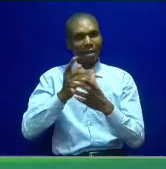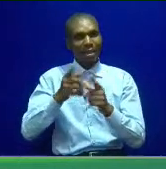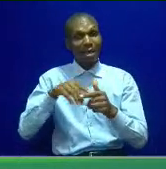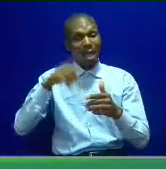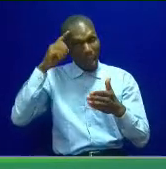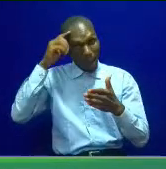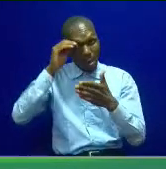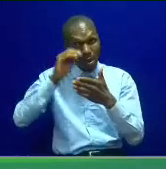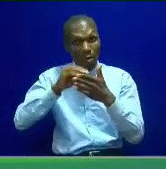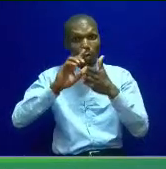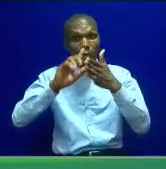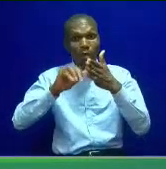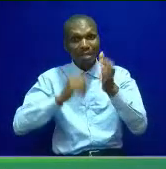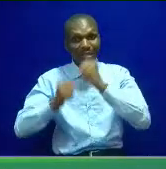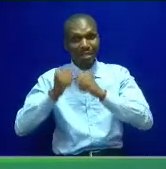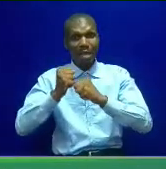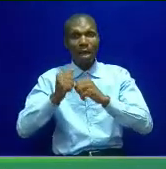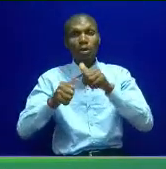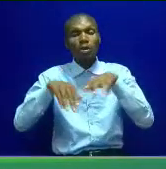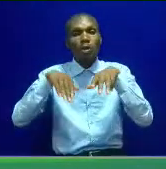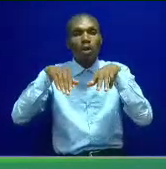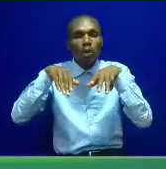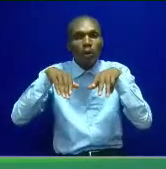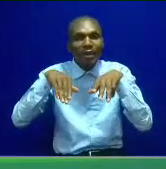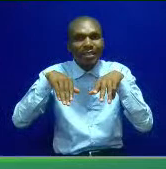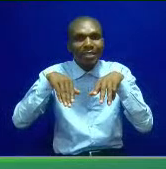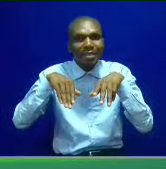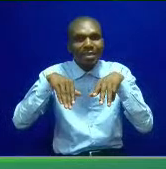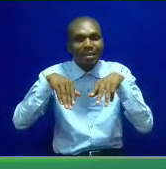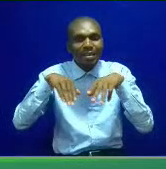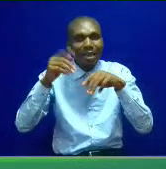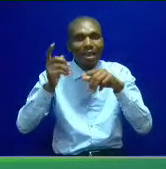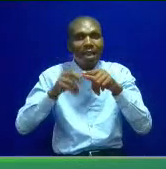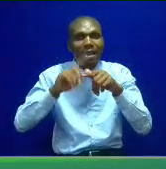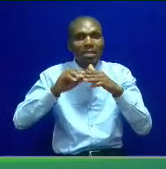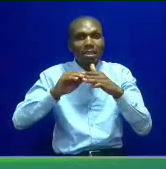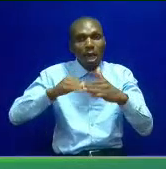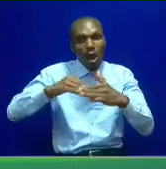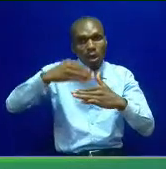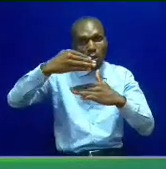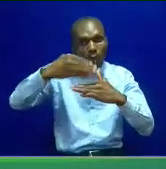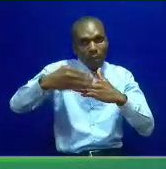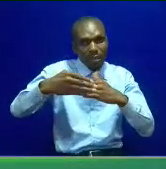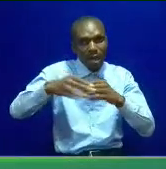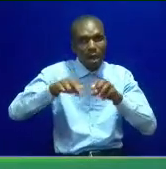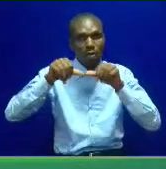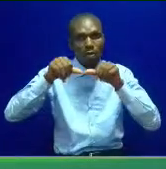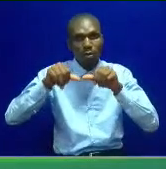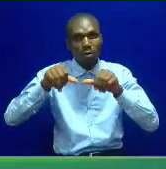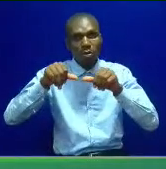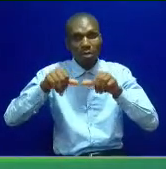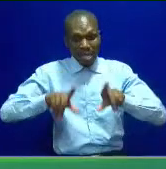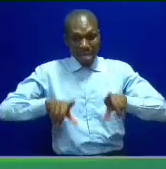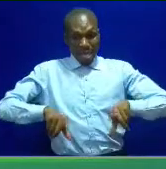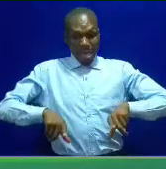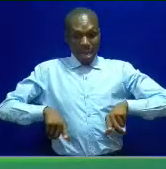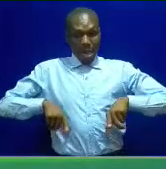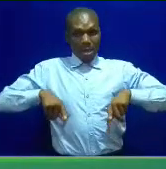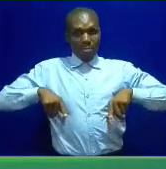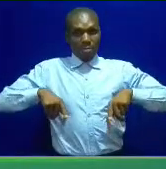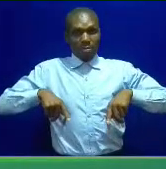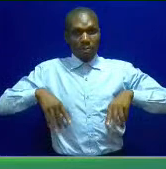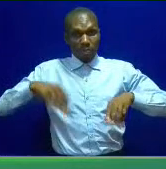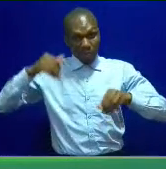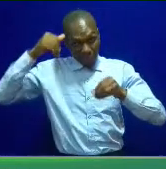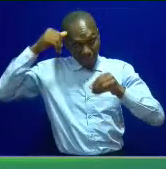gosemelia asu mwako moye uyu tuganyirete asekera egere tuchikonyo tamboka togendere no bugima buna botambe nyore